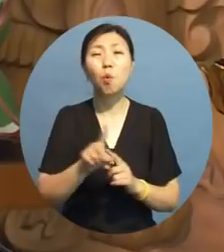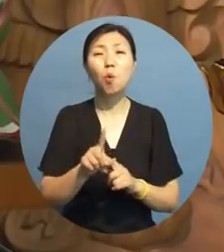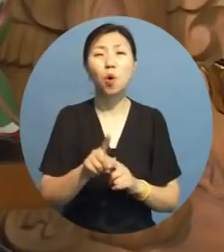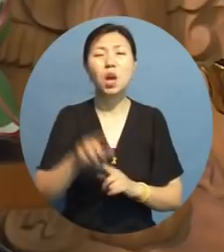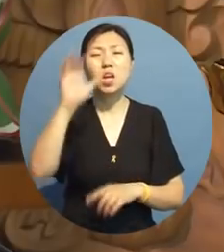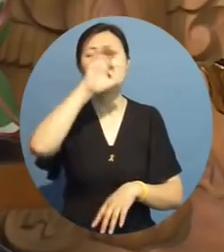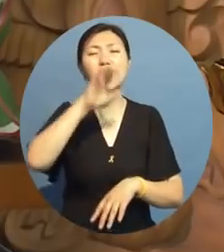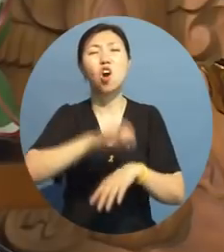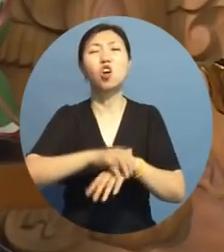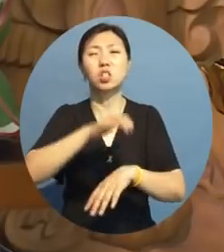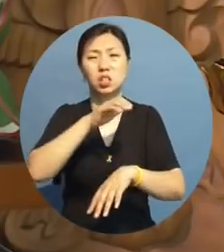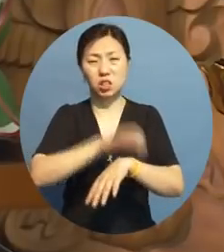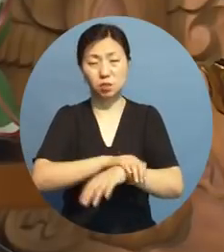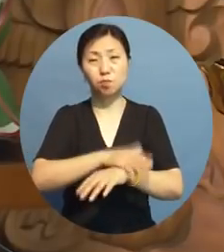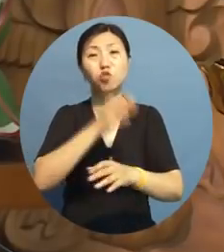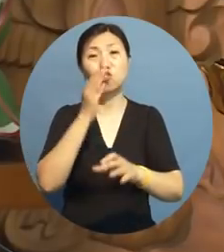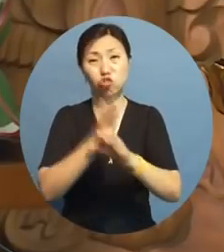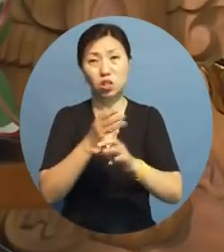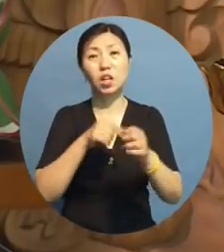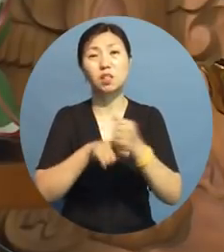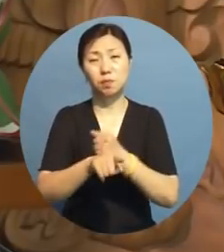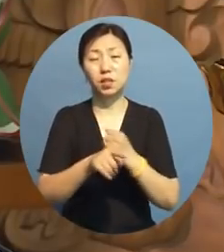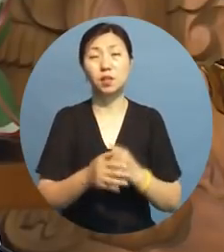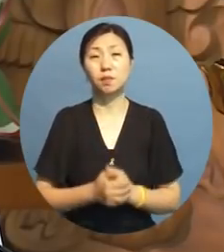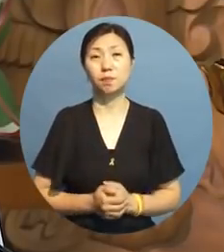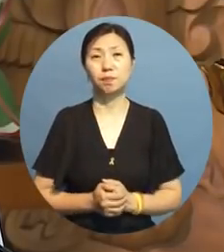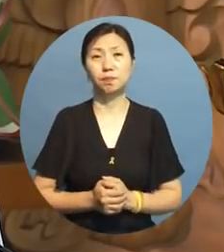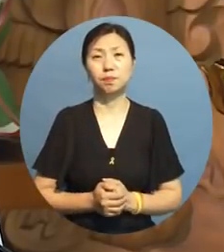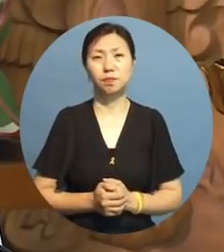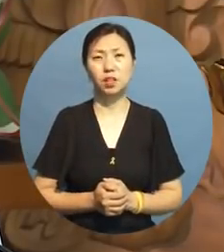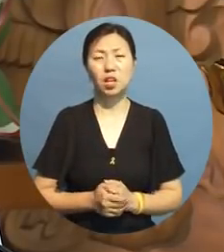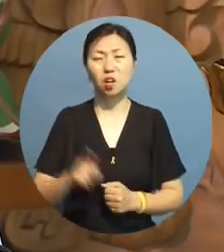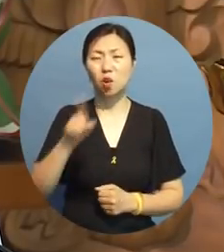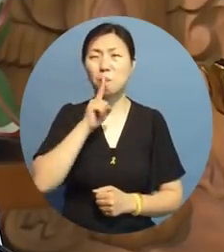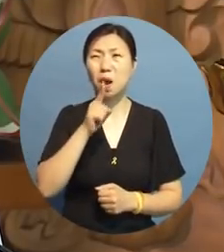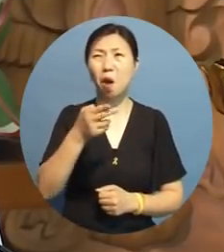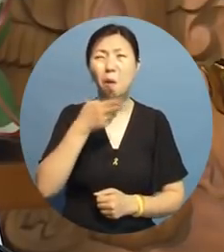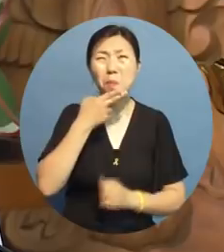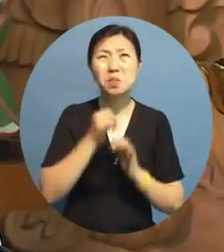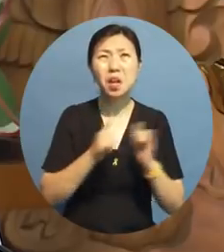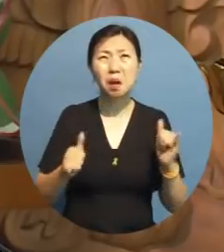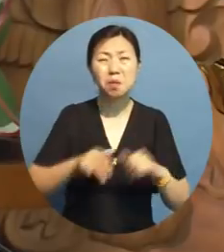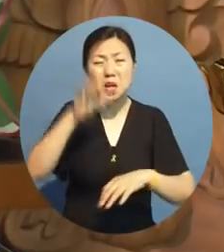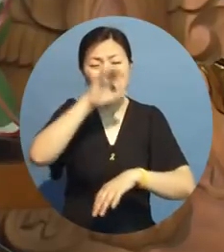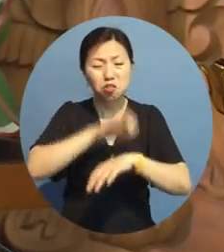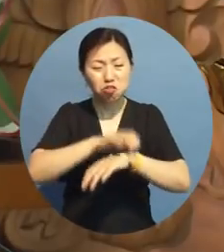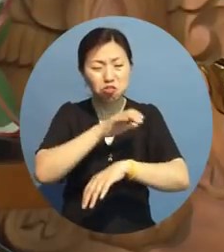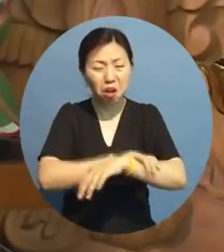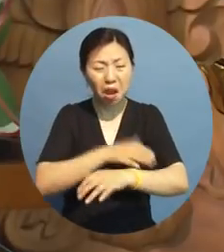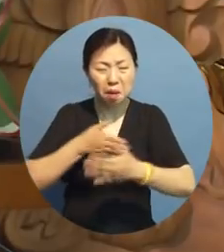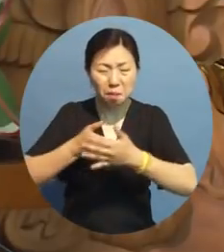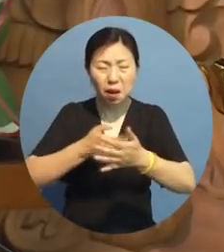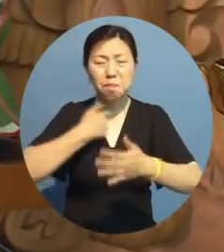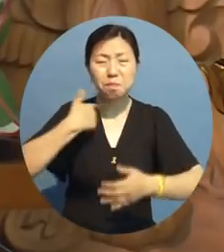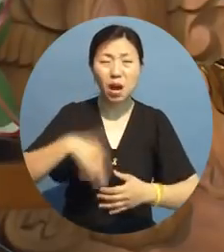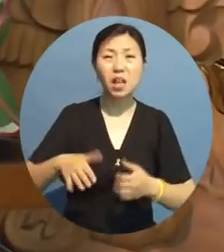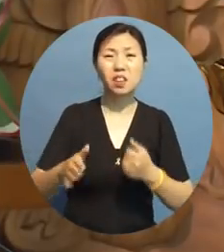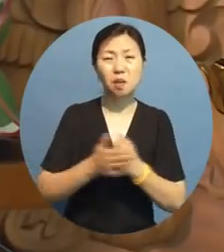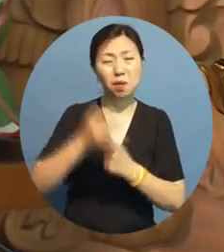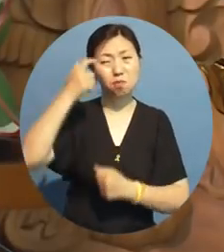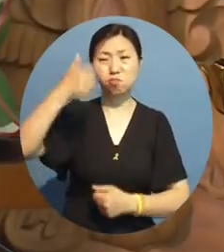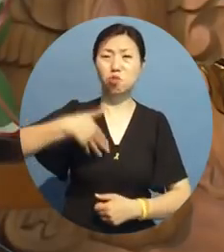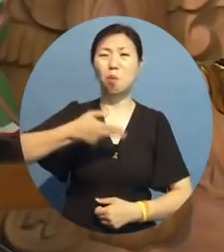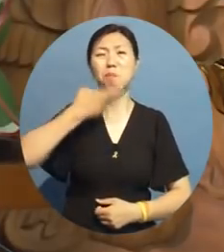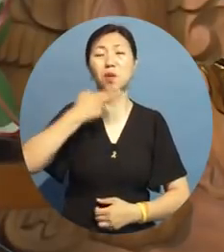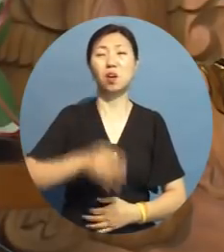중이 아니야. 연습 중이란 얘기야. 그런 얘기 안 하는 사람은 아예 수행 안 하기 때문에 그런 얘기 할 것도